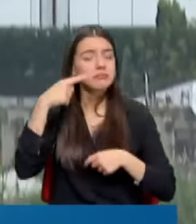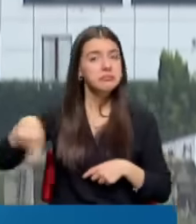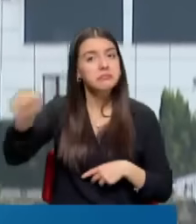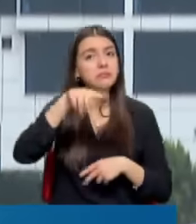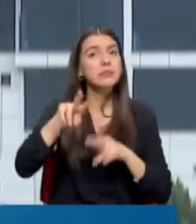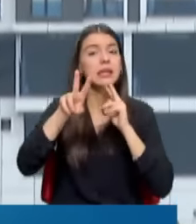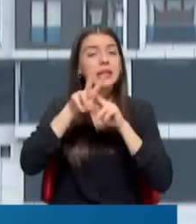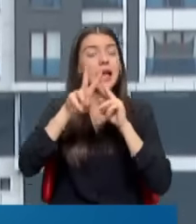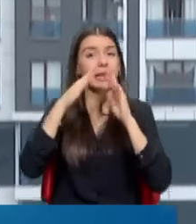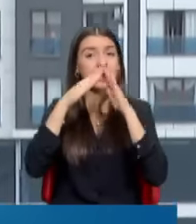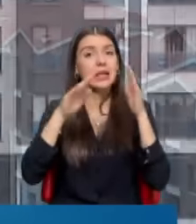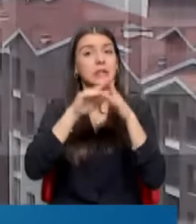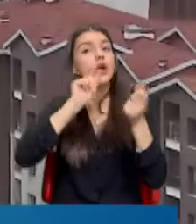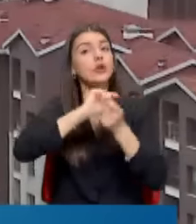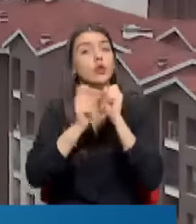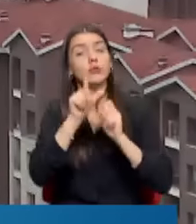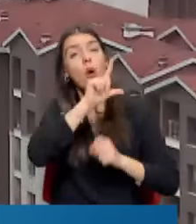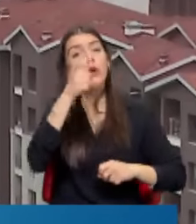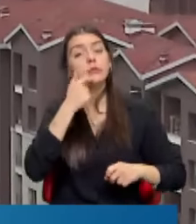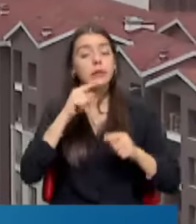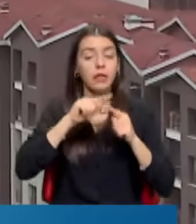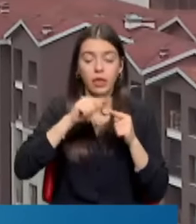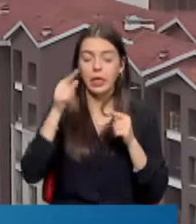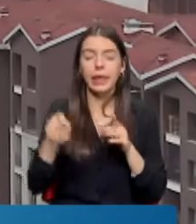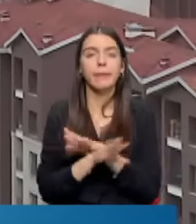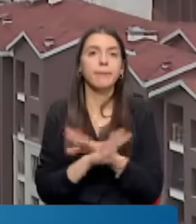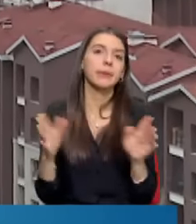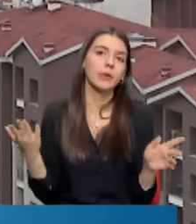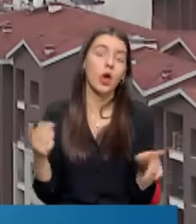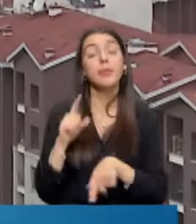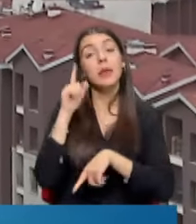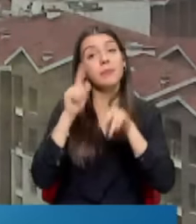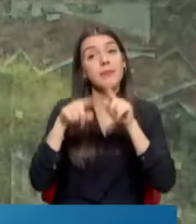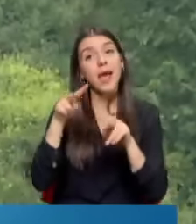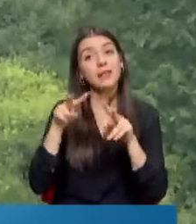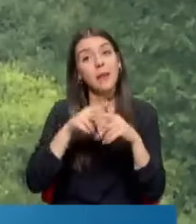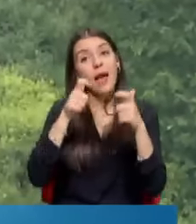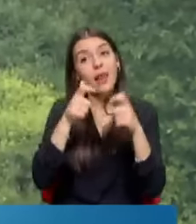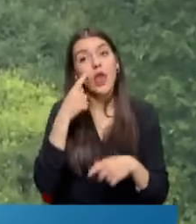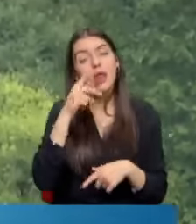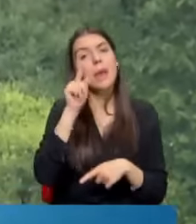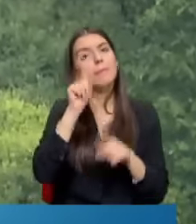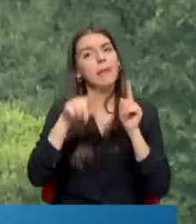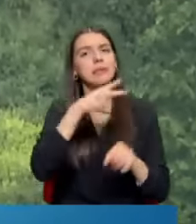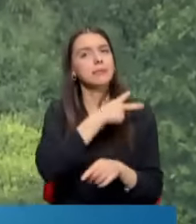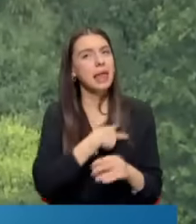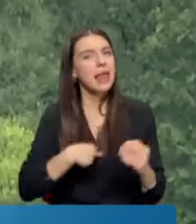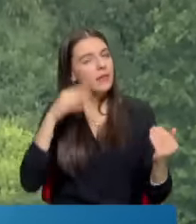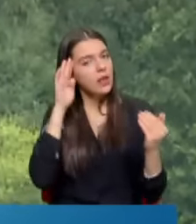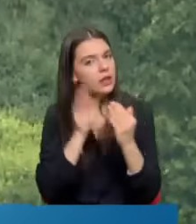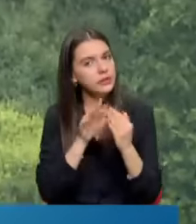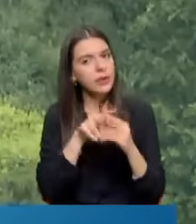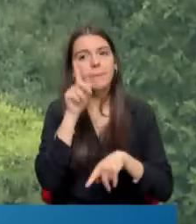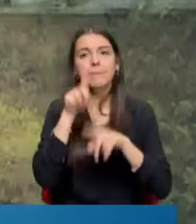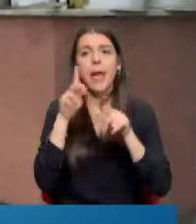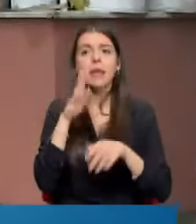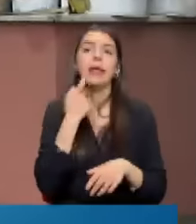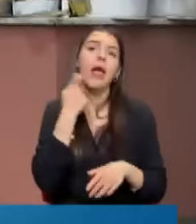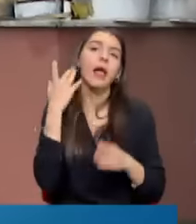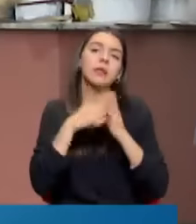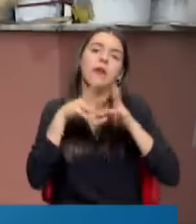dönüşüm 10 yılı aşkın süredir tamamlanamadı. Bazı mahalle sakinleri belediye ile anlaşırken bir kısmı da eski evlerinde